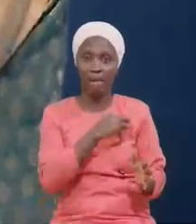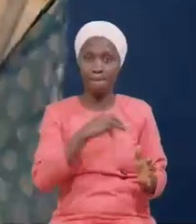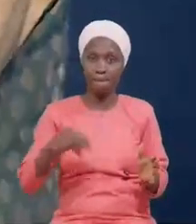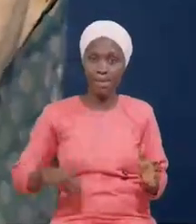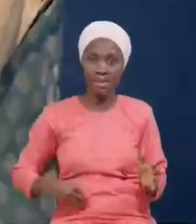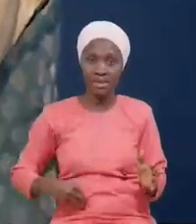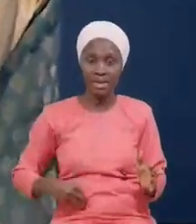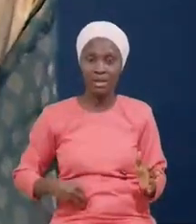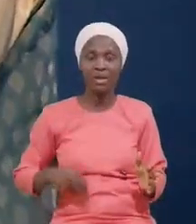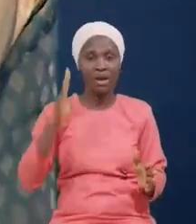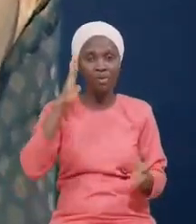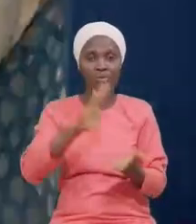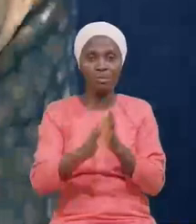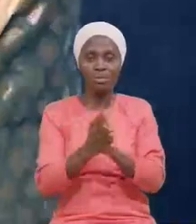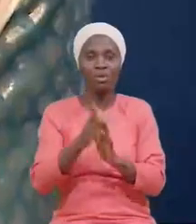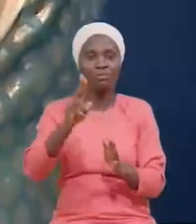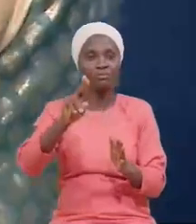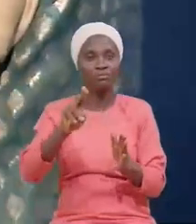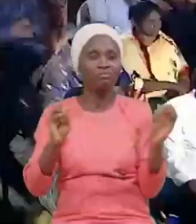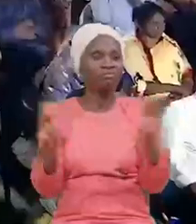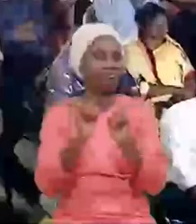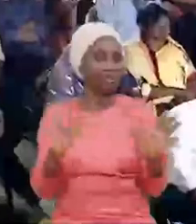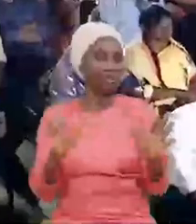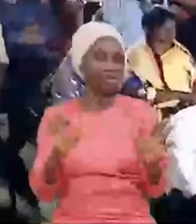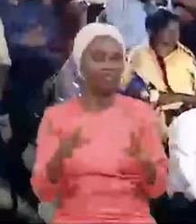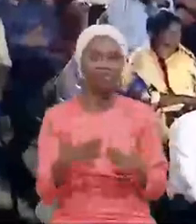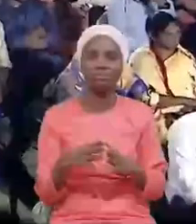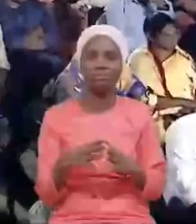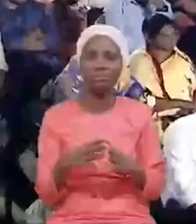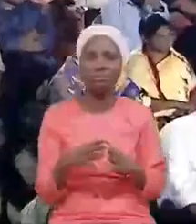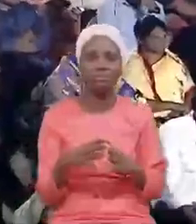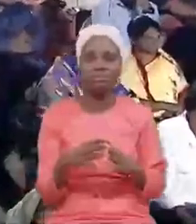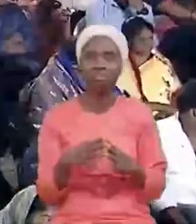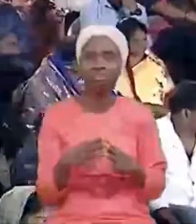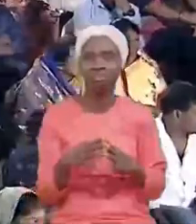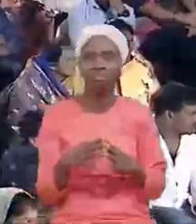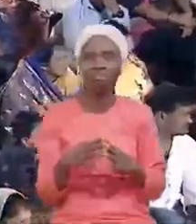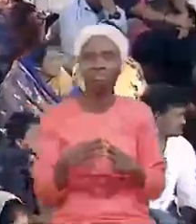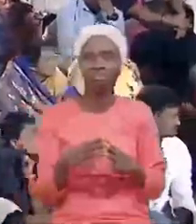Christmas, le Noël, sans le Christ, le Messie, le médiateur, est inutile.